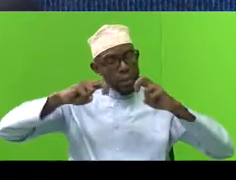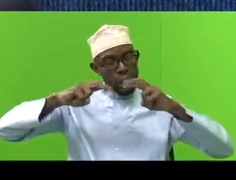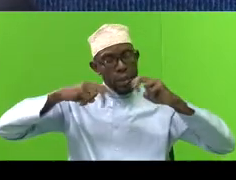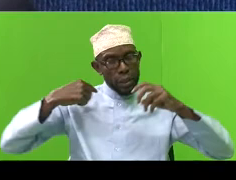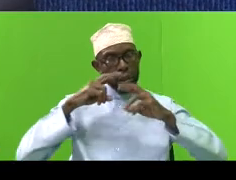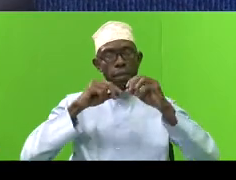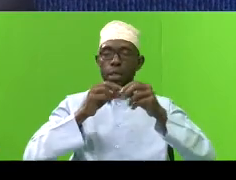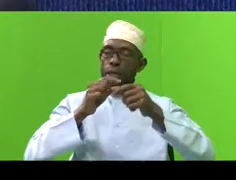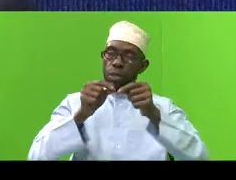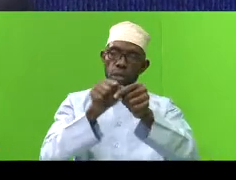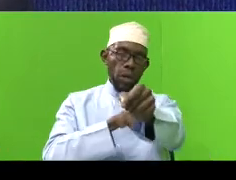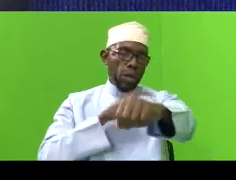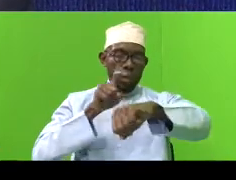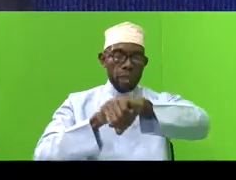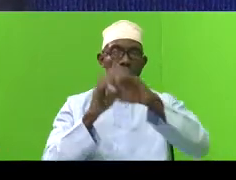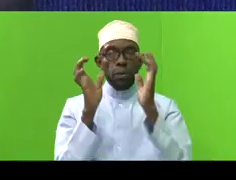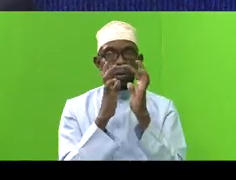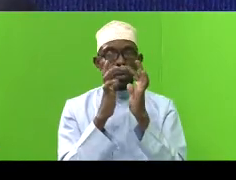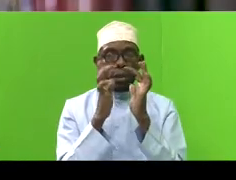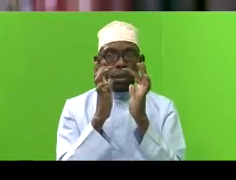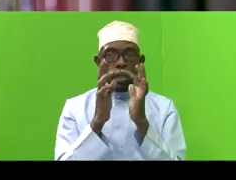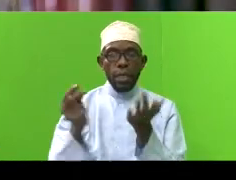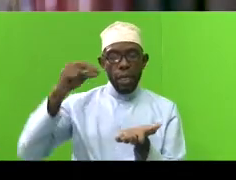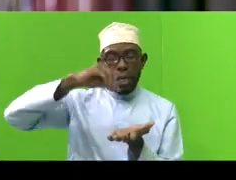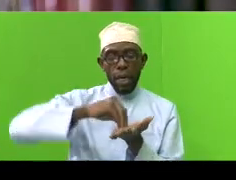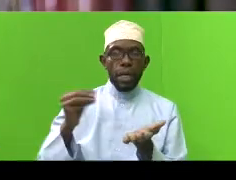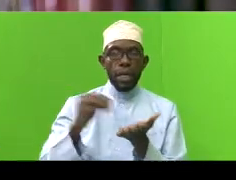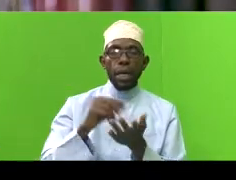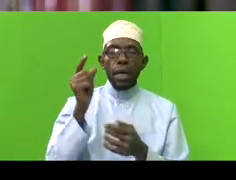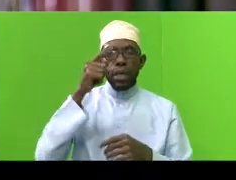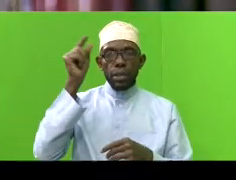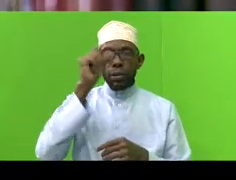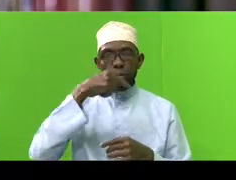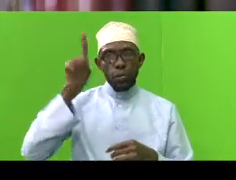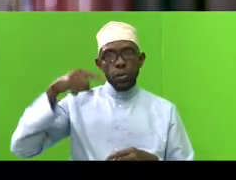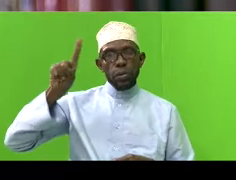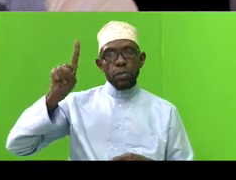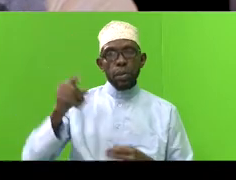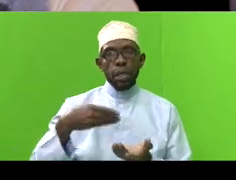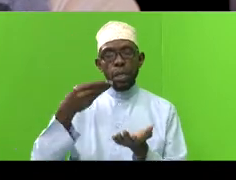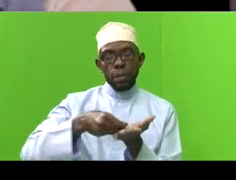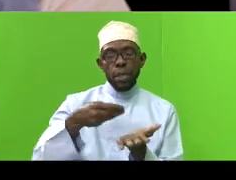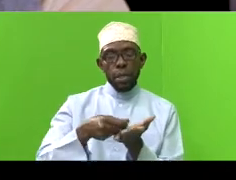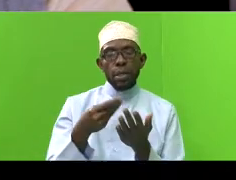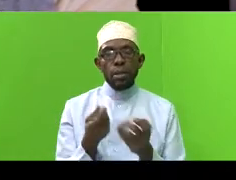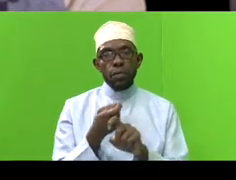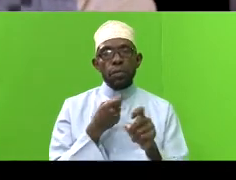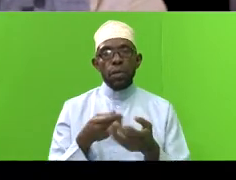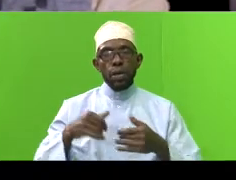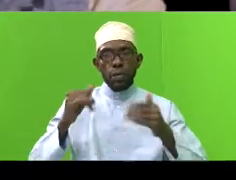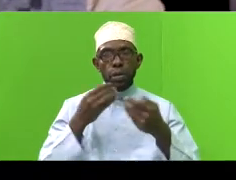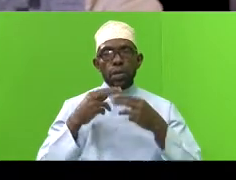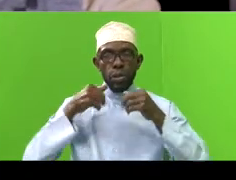unaendelea kuchukua muda mwingi kwa ile site yake, yeye ana earn. Blogs hizi zinapata pesa kutokana na habari zile